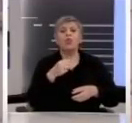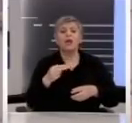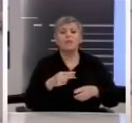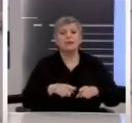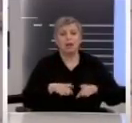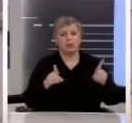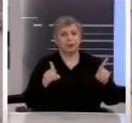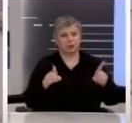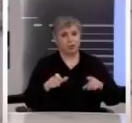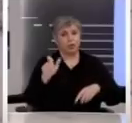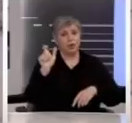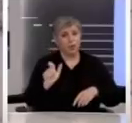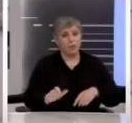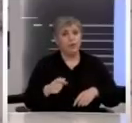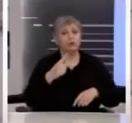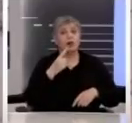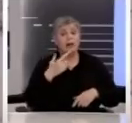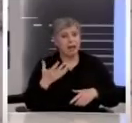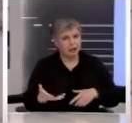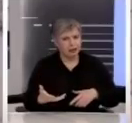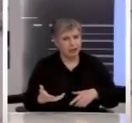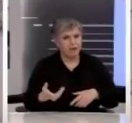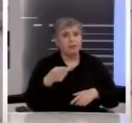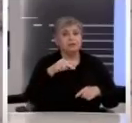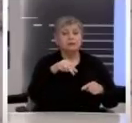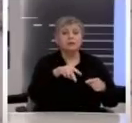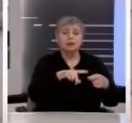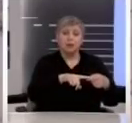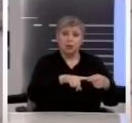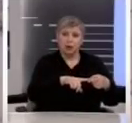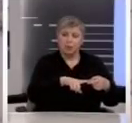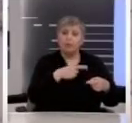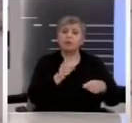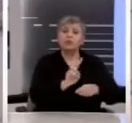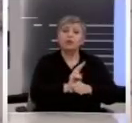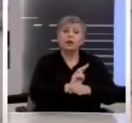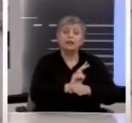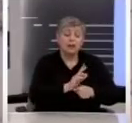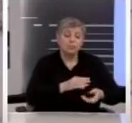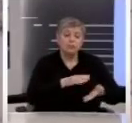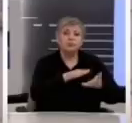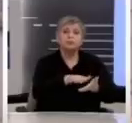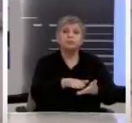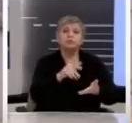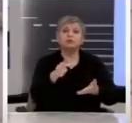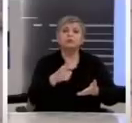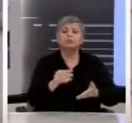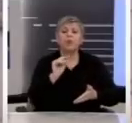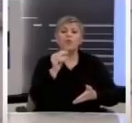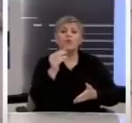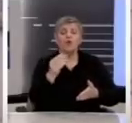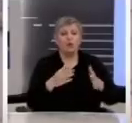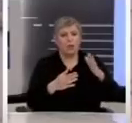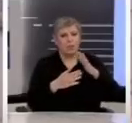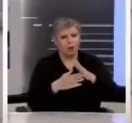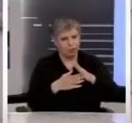να πω μια κουβέντα για το πρώτο που είπατε. Ο κύριος Λοβέρδος κατέθεσε διαβαθμισμένα αντίγραφα στη Βουλή, στο Προεδρείο, για να κρίνει το